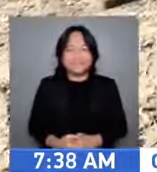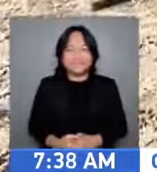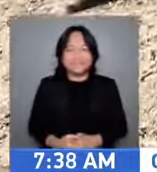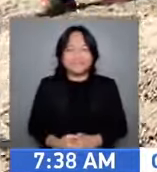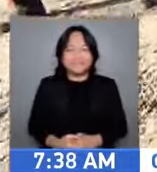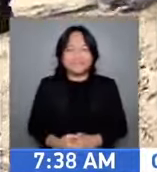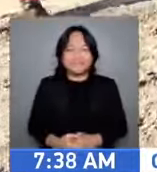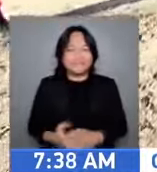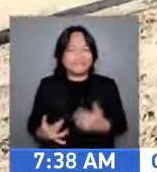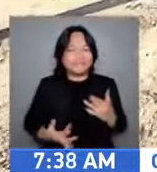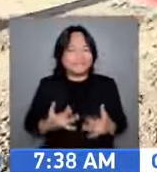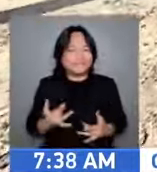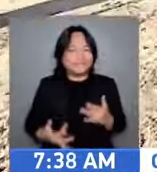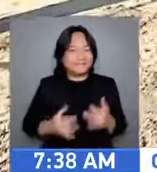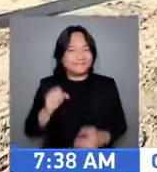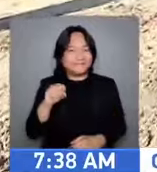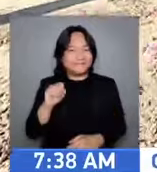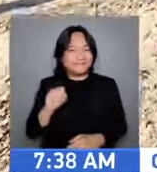ako!